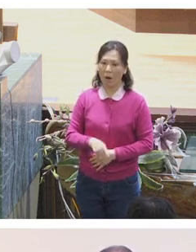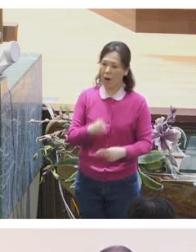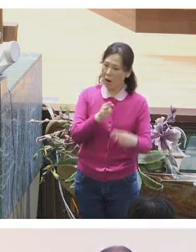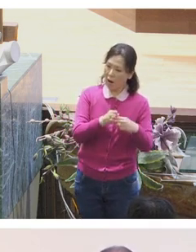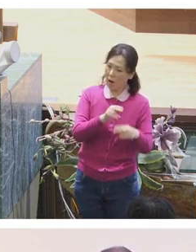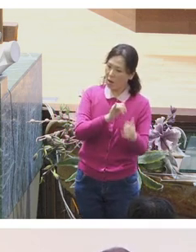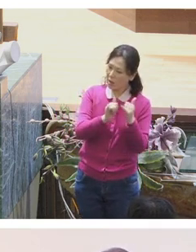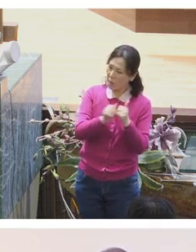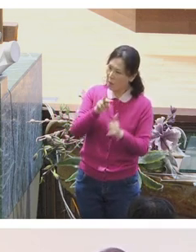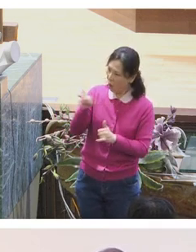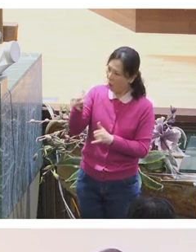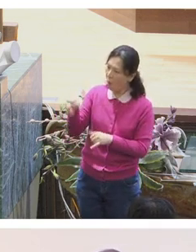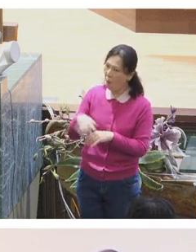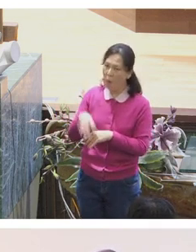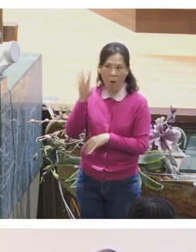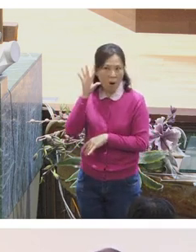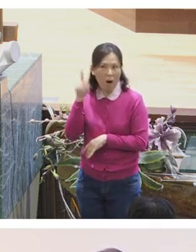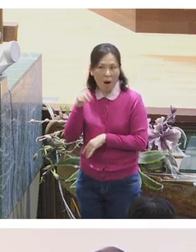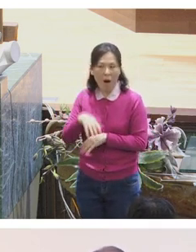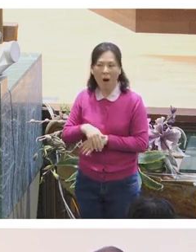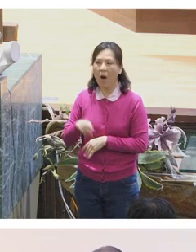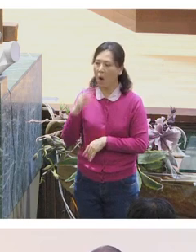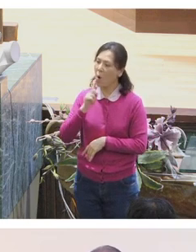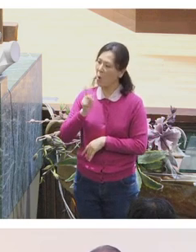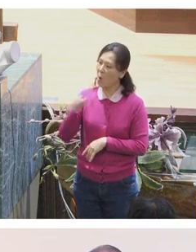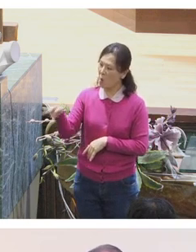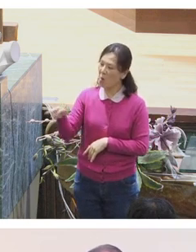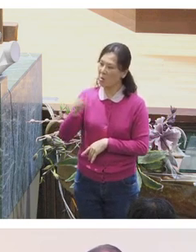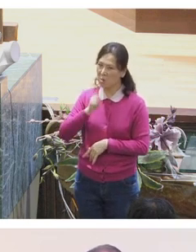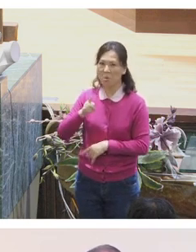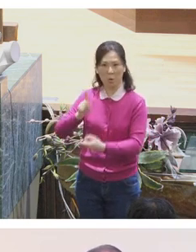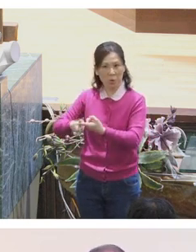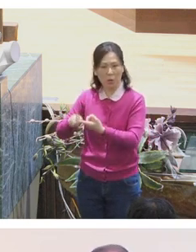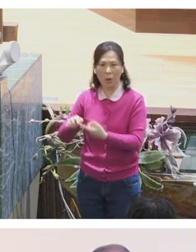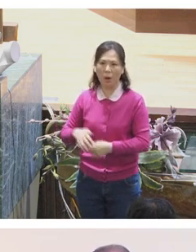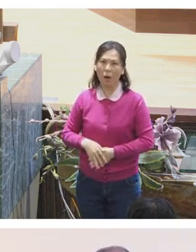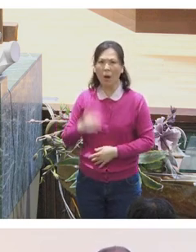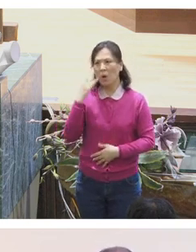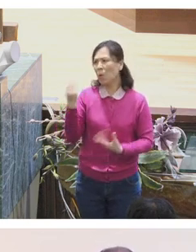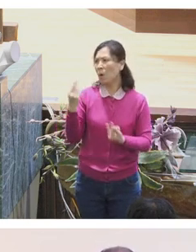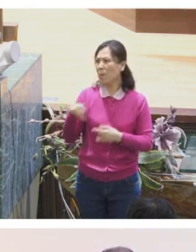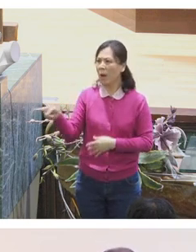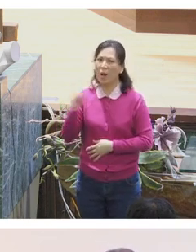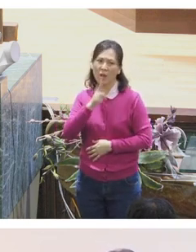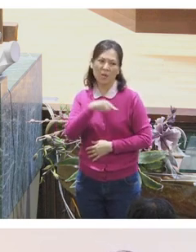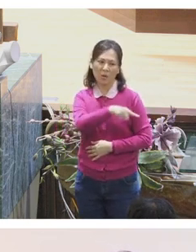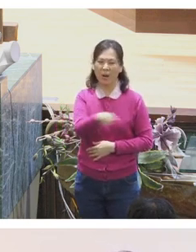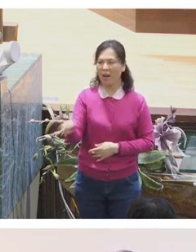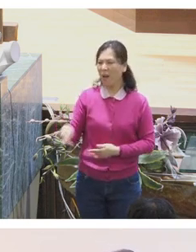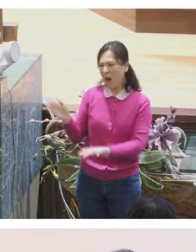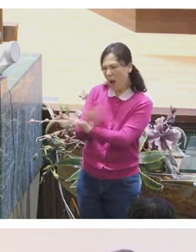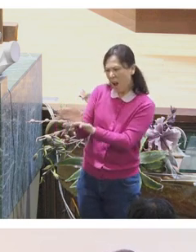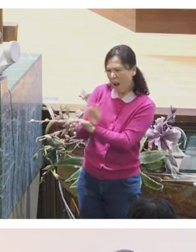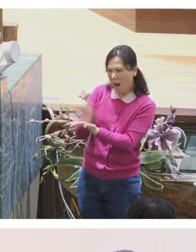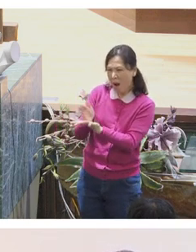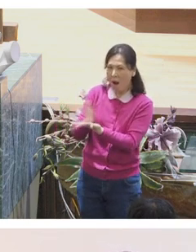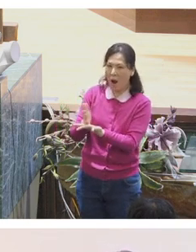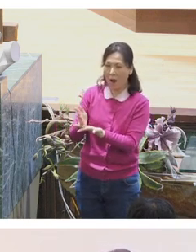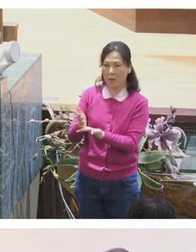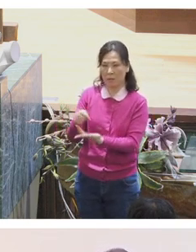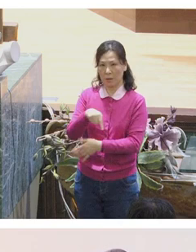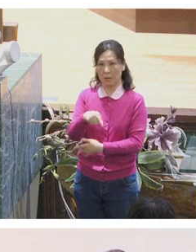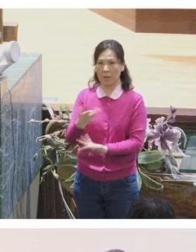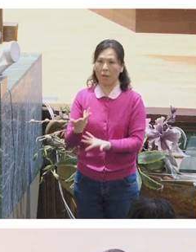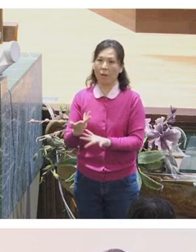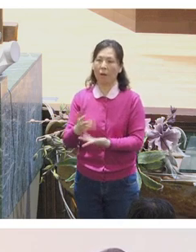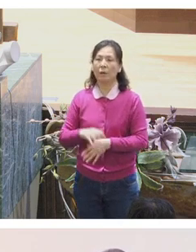的，不是你讲的话结果人家都可以反驳你而且批判你的价值，这样